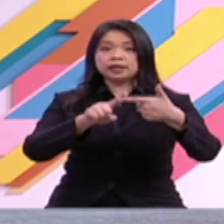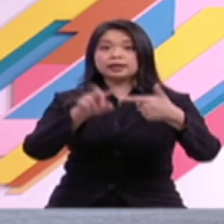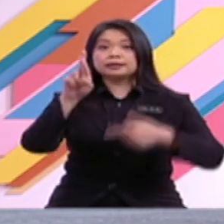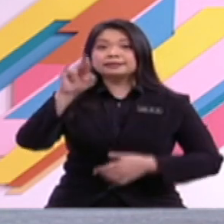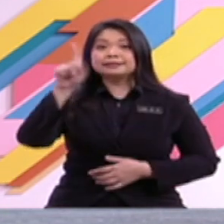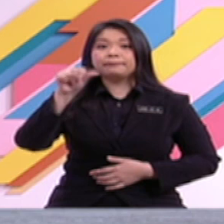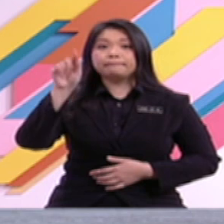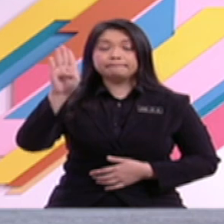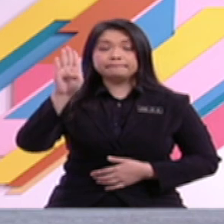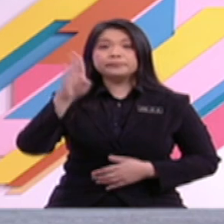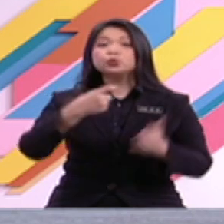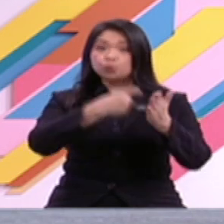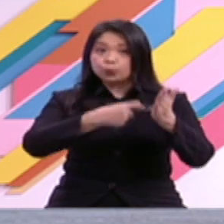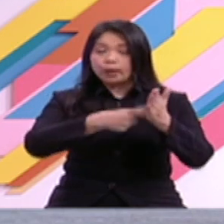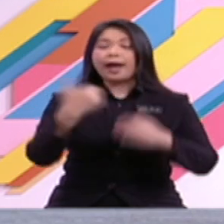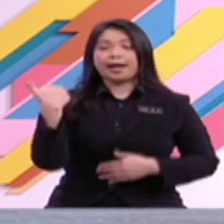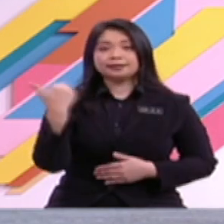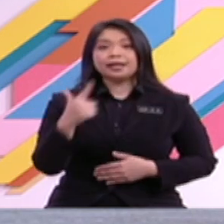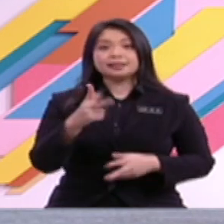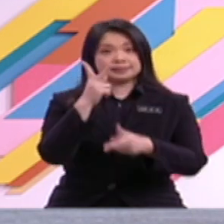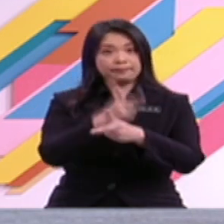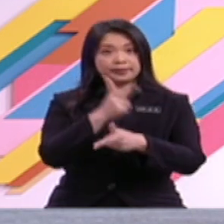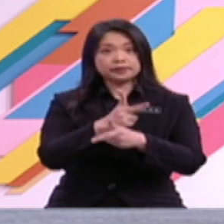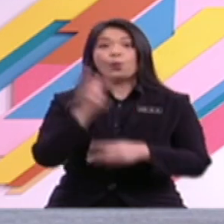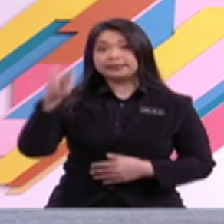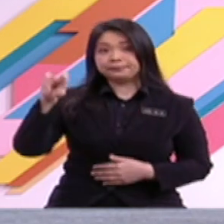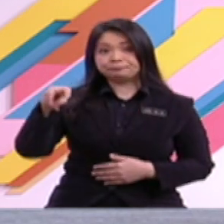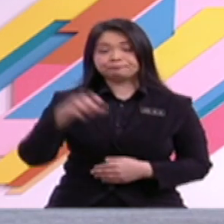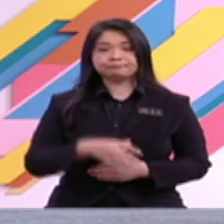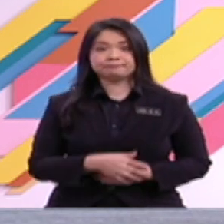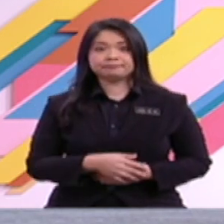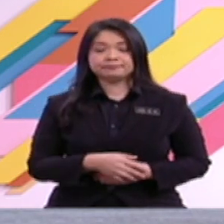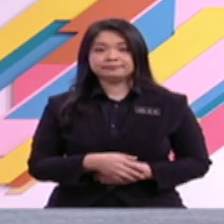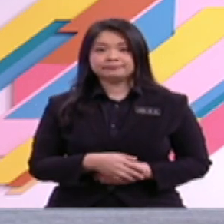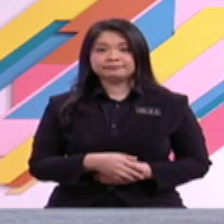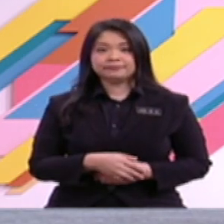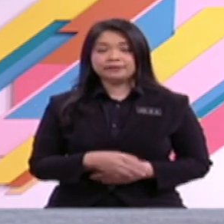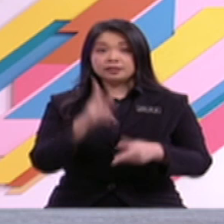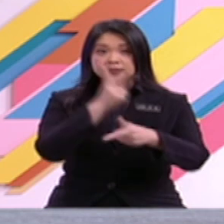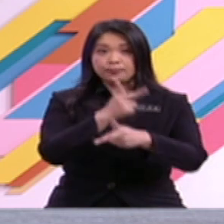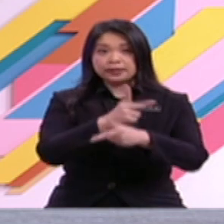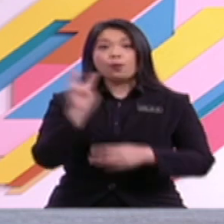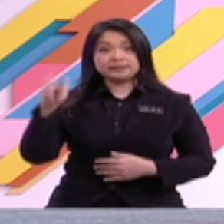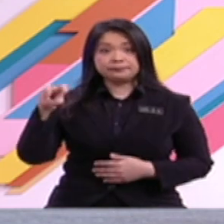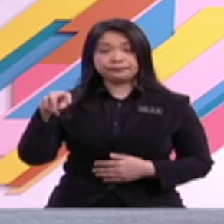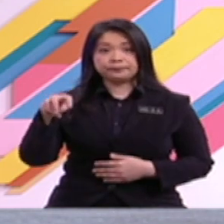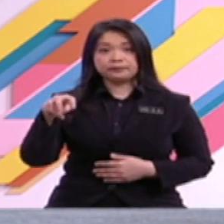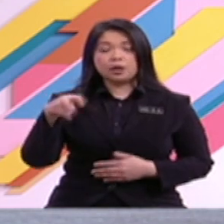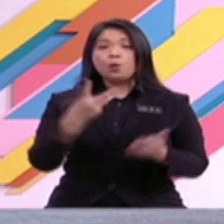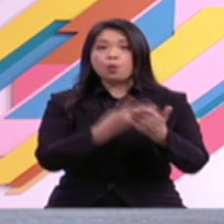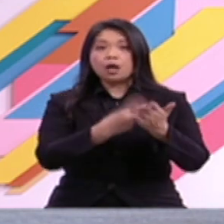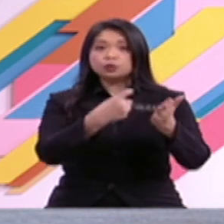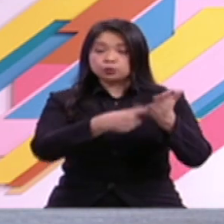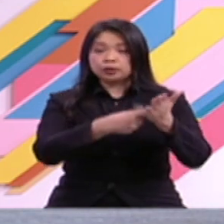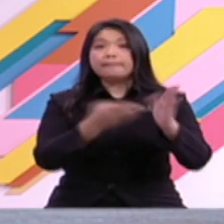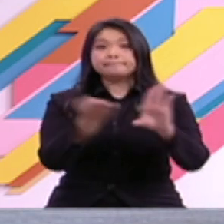tunai pula adalah simpanan juga oke hanya wajib juga Moke Oke Simpan yang wajib uang tunai